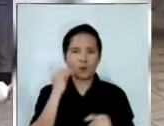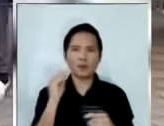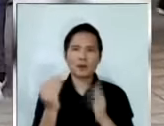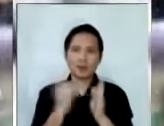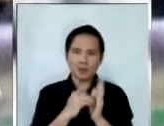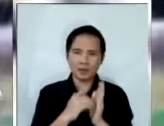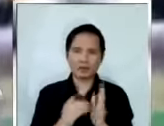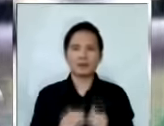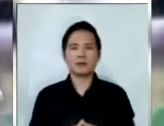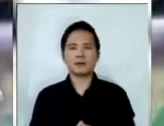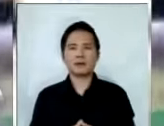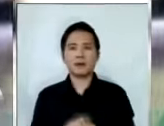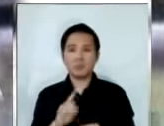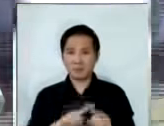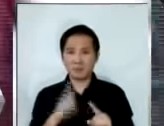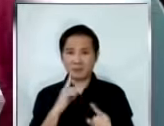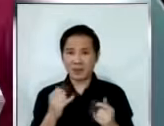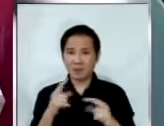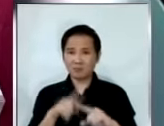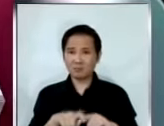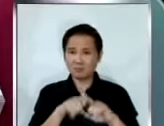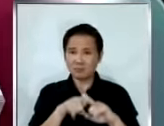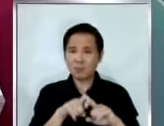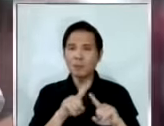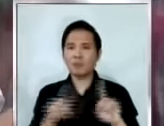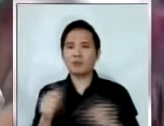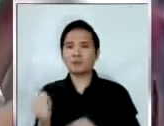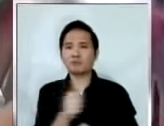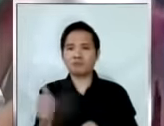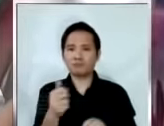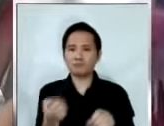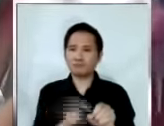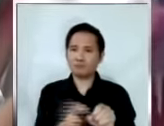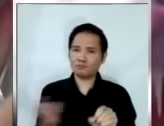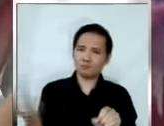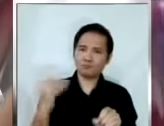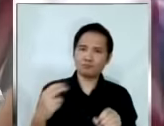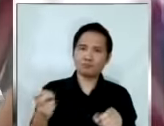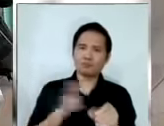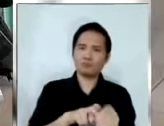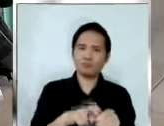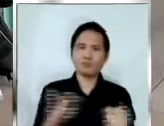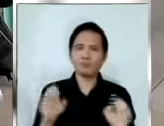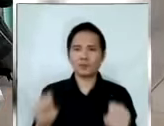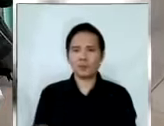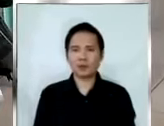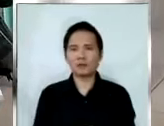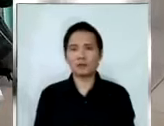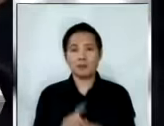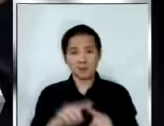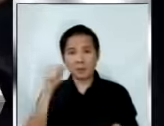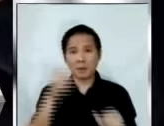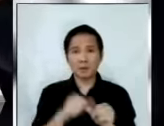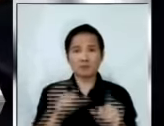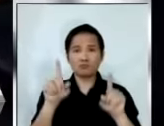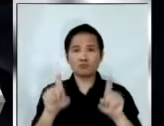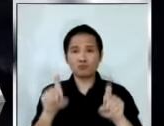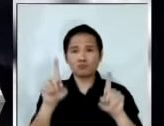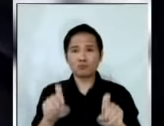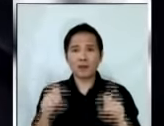Program pero tuloy ang mga Hatid Program. Dati, rapid test lamang ang ginagawa sa mga pinapauwi pero ngayon daw, ang mas